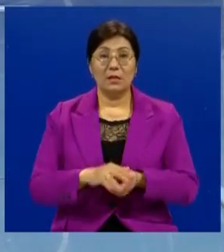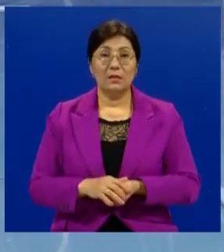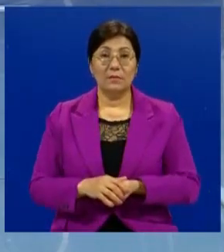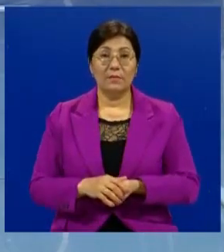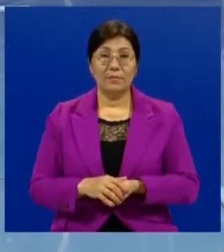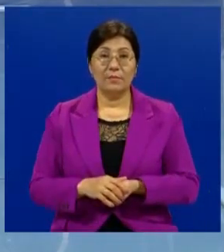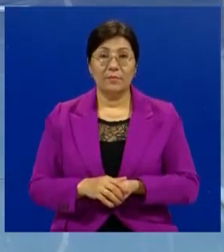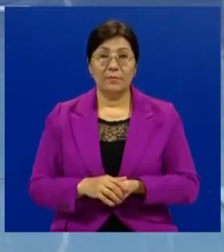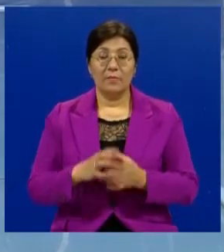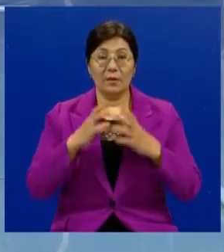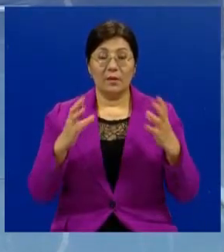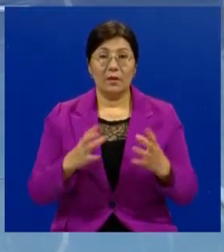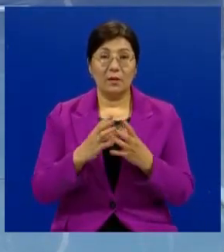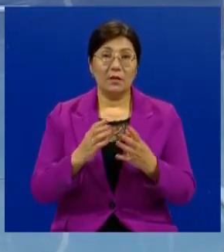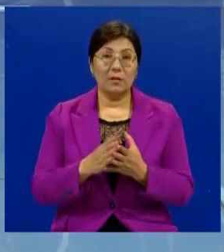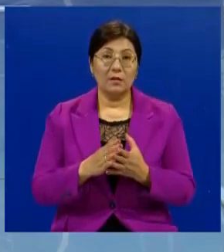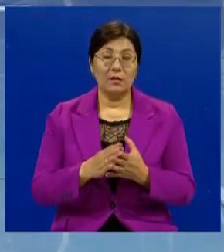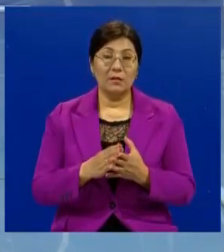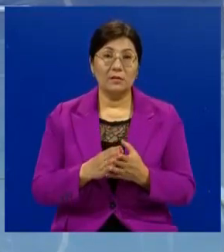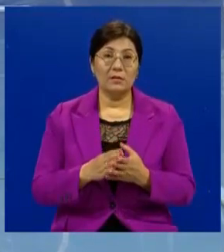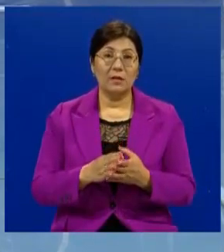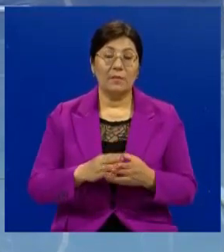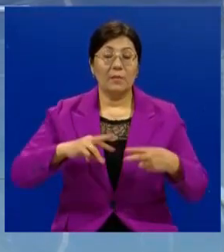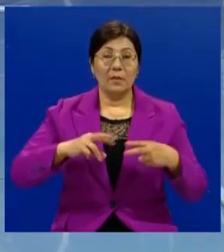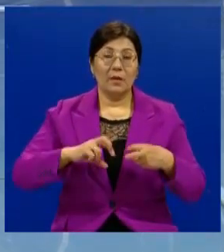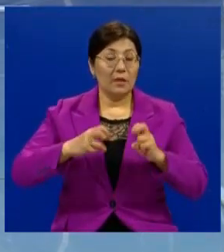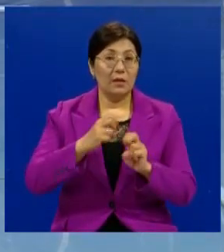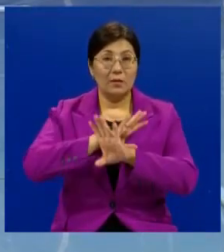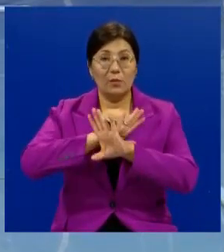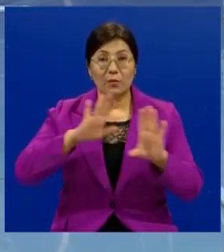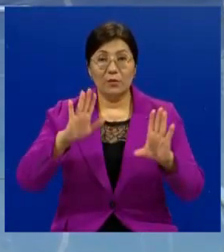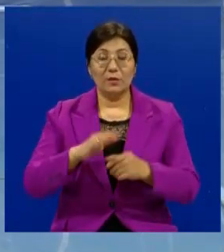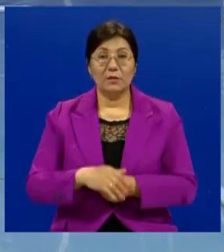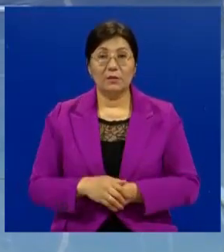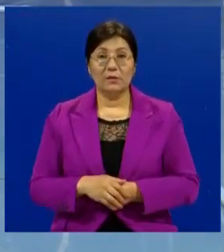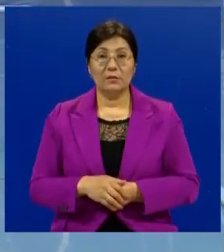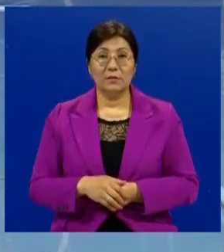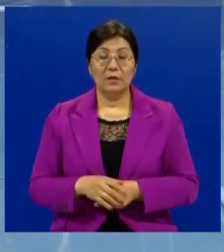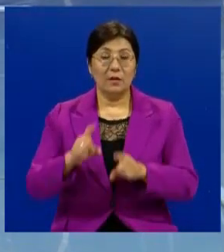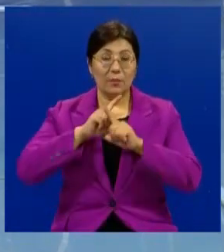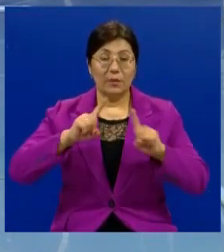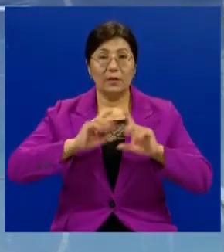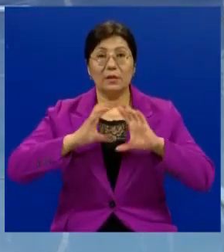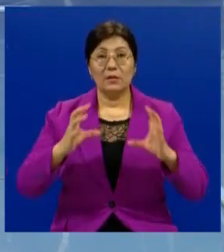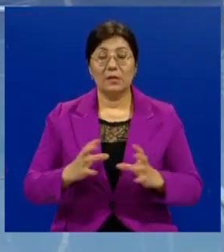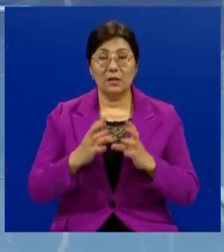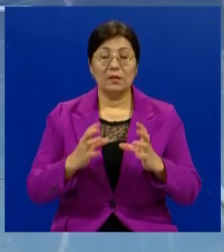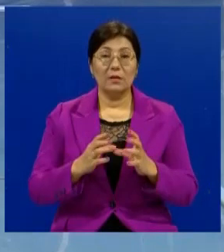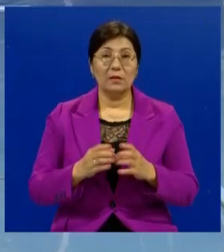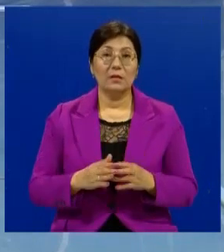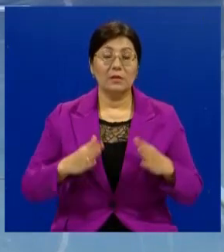Сохранилось совсем, ну, не испортилось почти, конечно. Прекрасно сохранилось